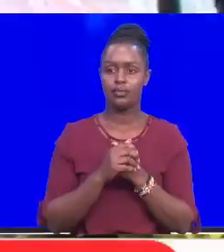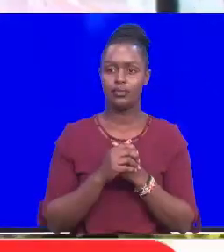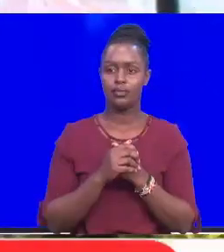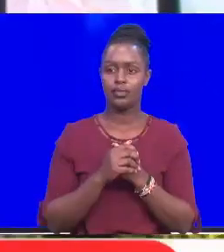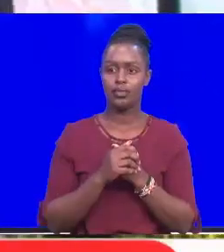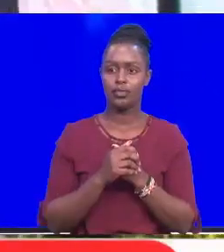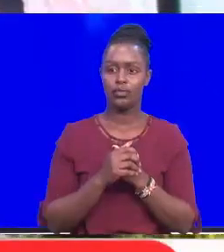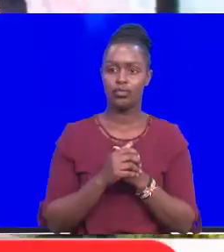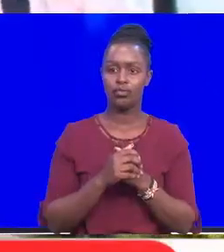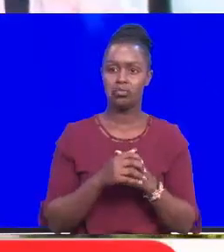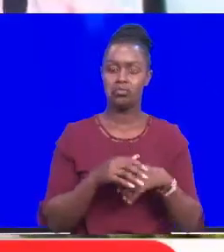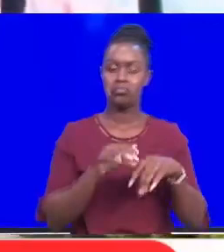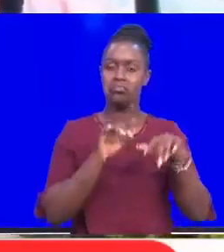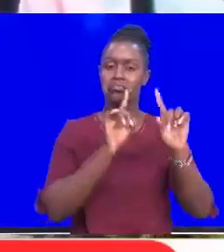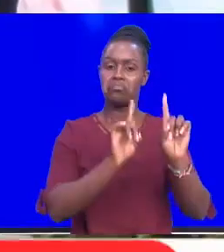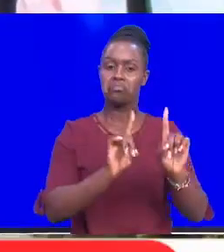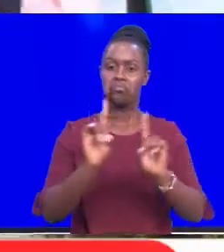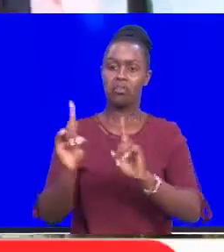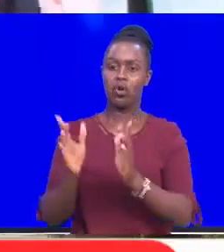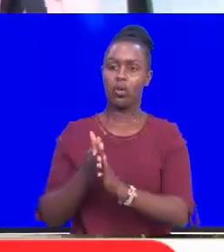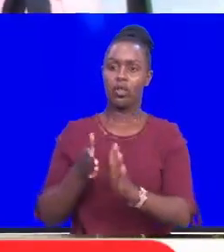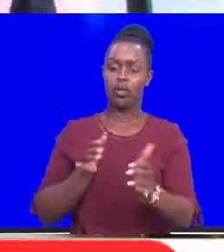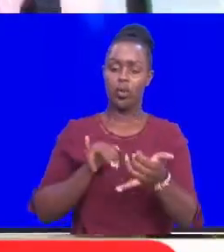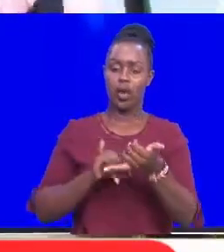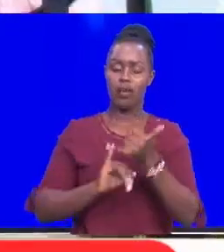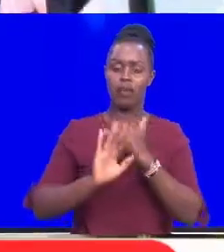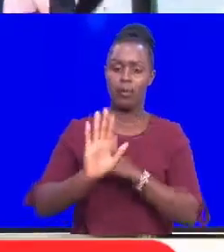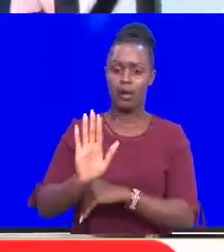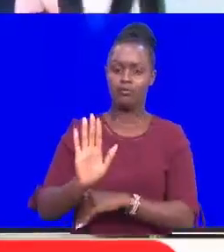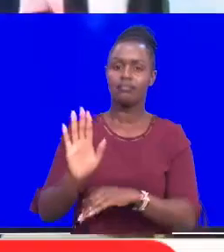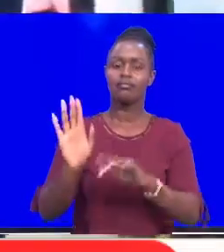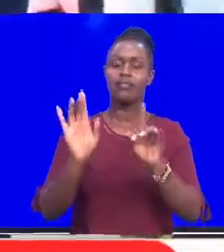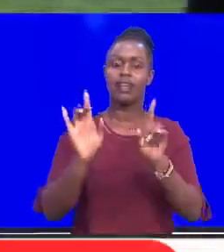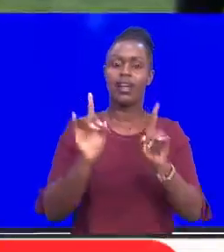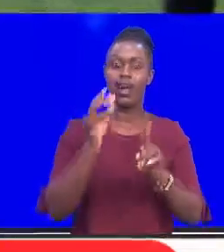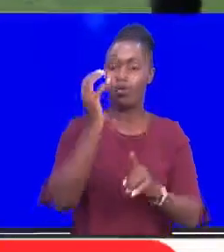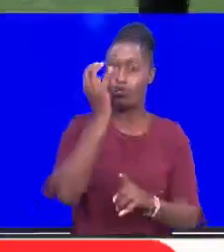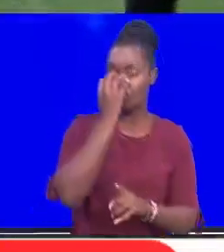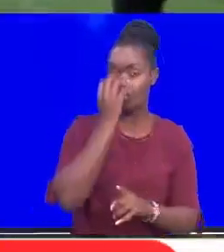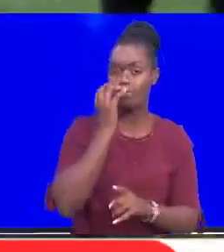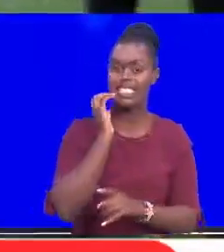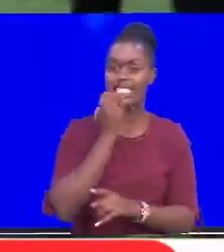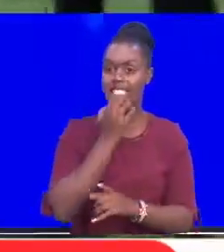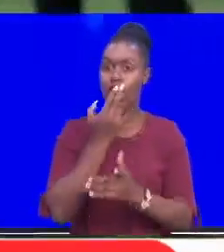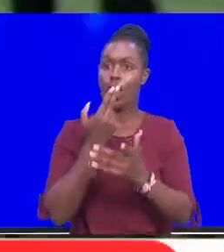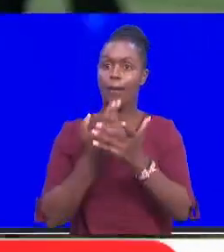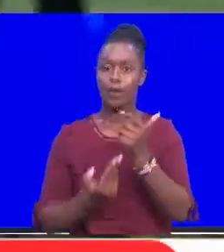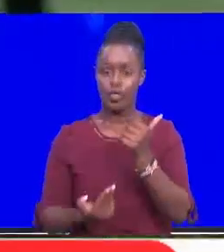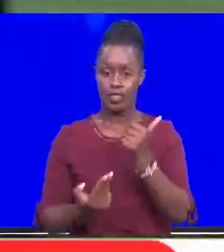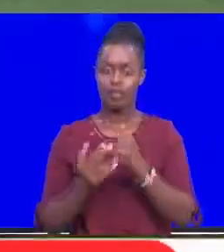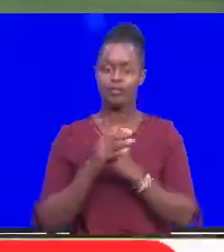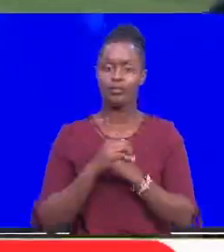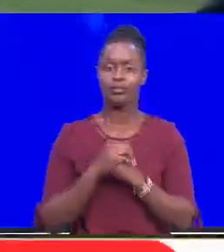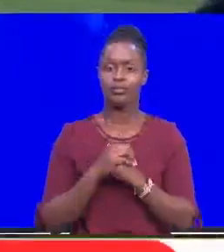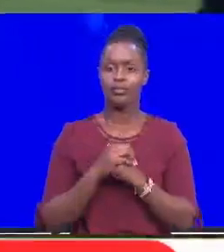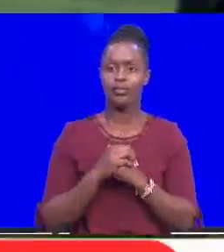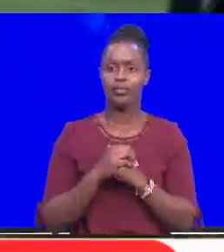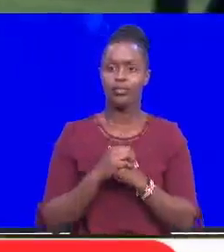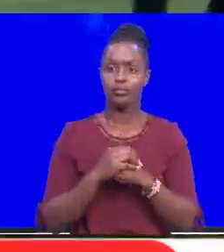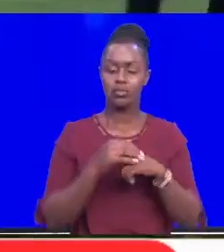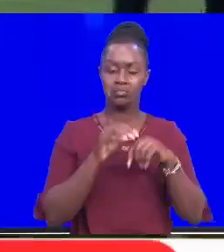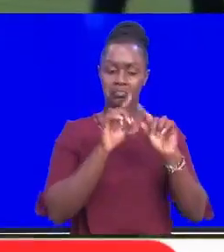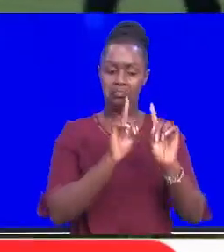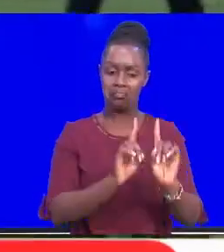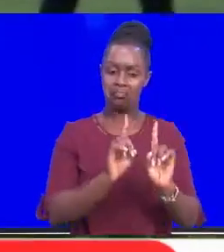Wakiandamana na wake zao Rachel Ruto na Dorcas Rigathi, Rais William Ruto na naibu wake Rigathi Gachagua walitembea